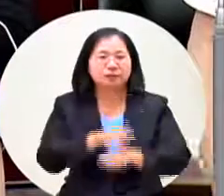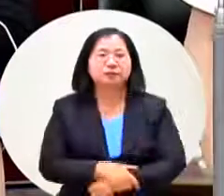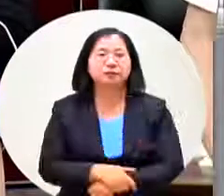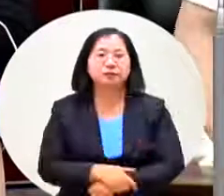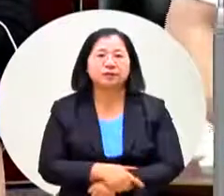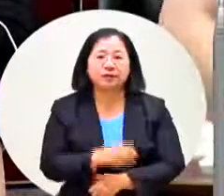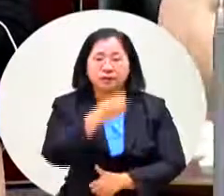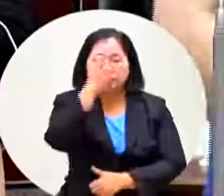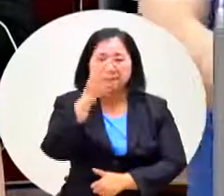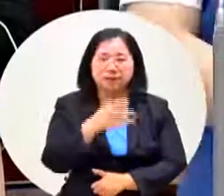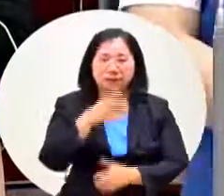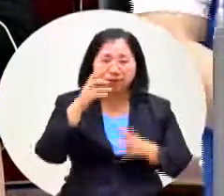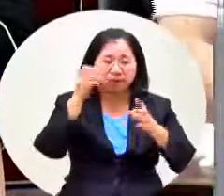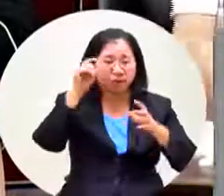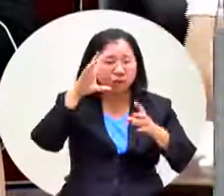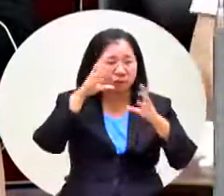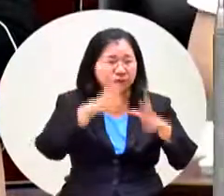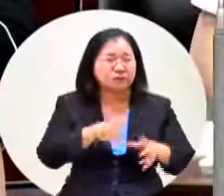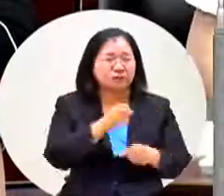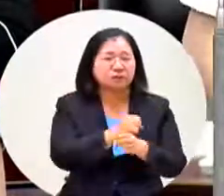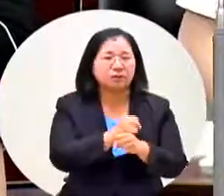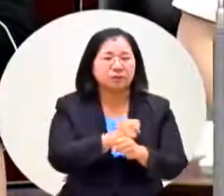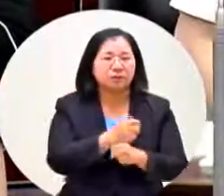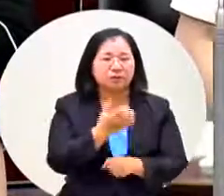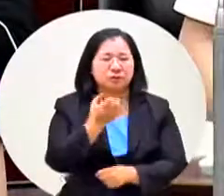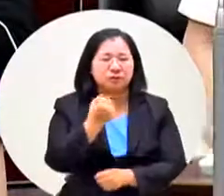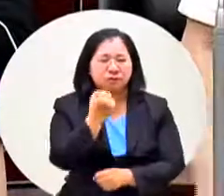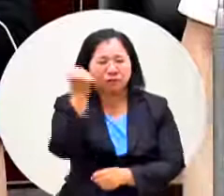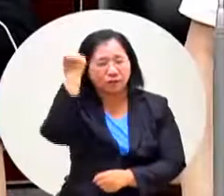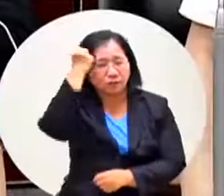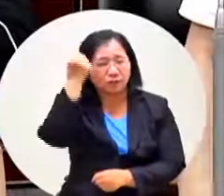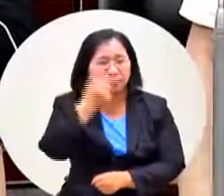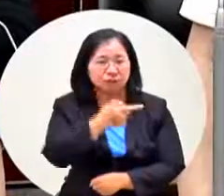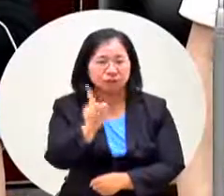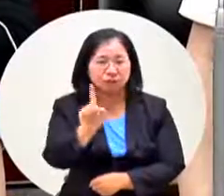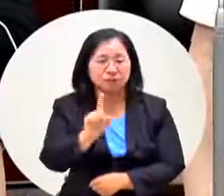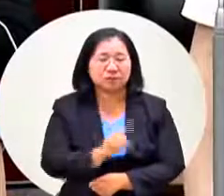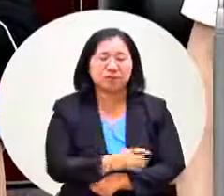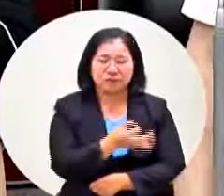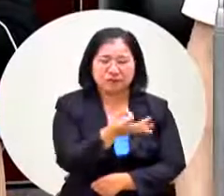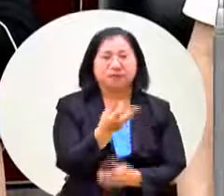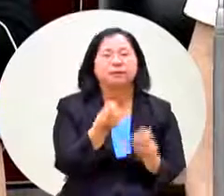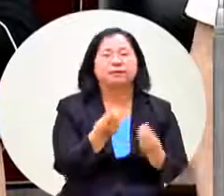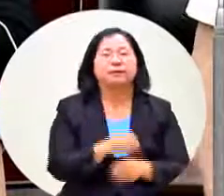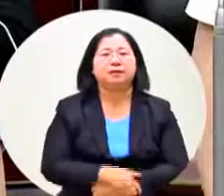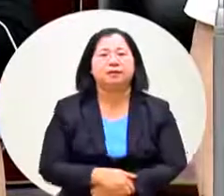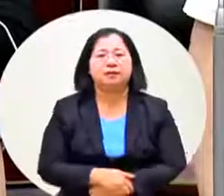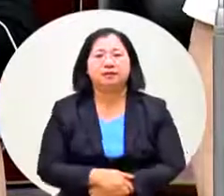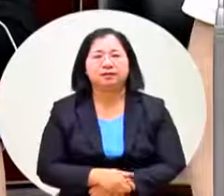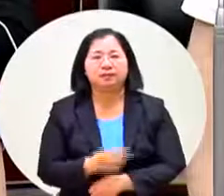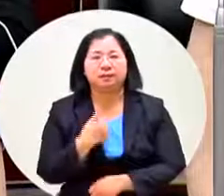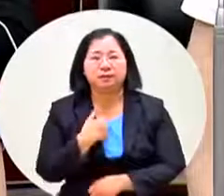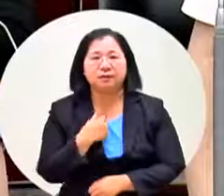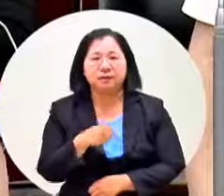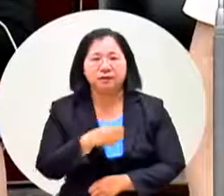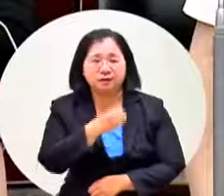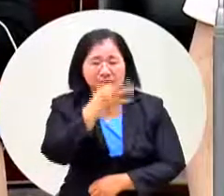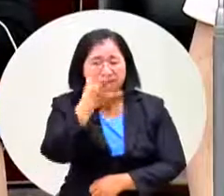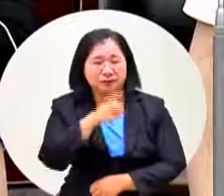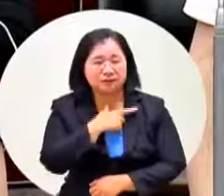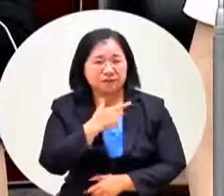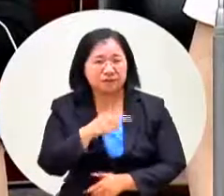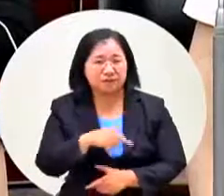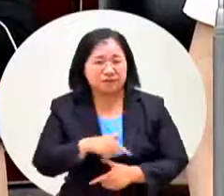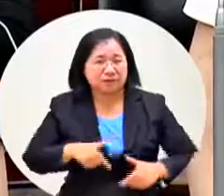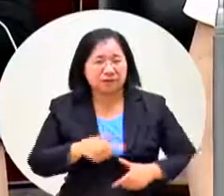的困难、最大的痛苦，就是没有钱。人是英雄，钱是胆。这个年轻人